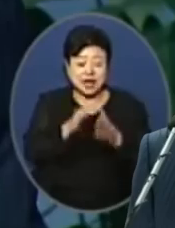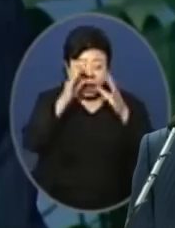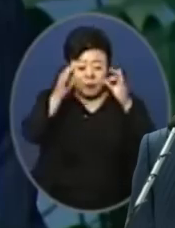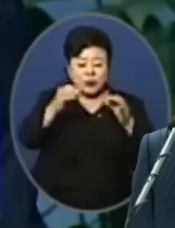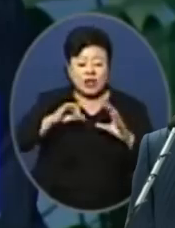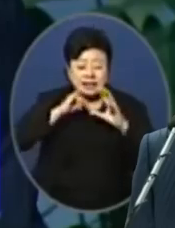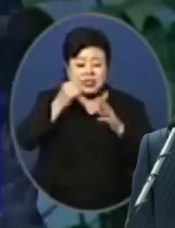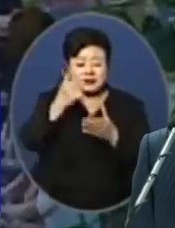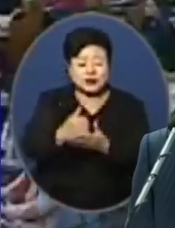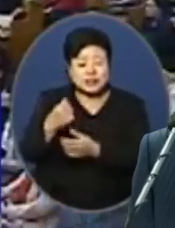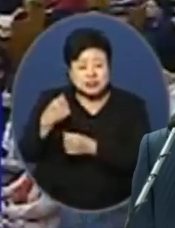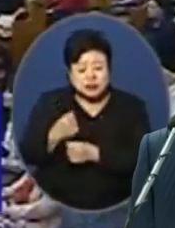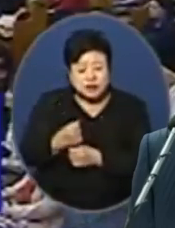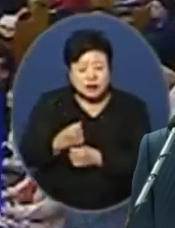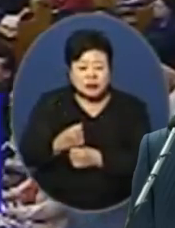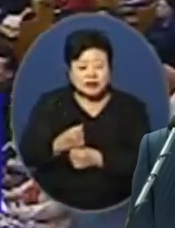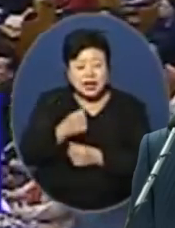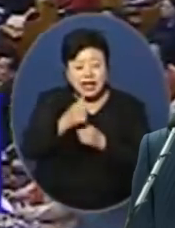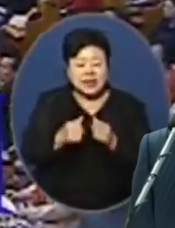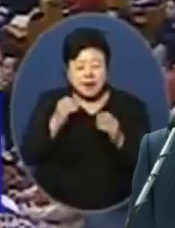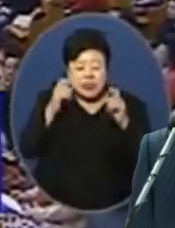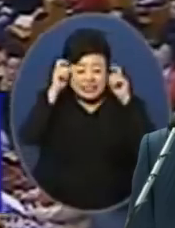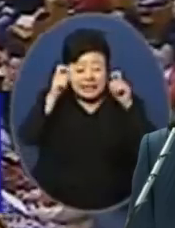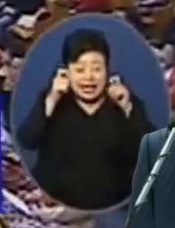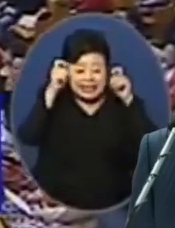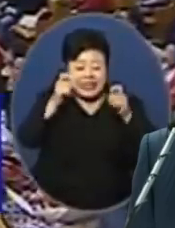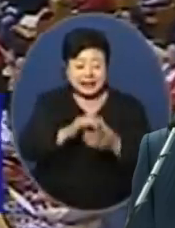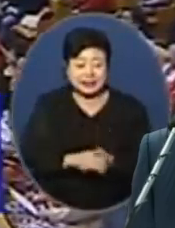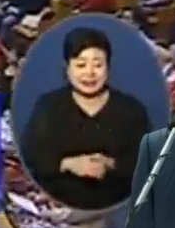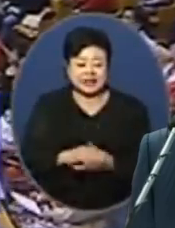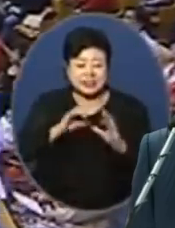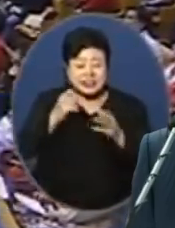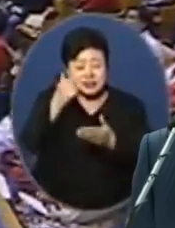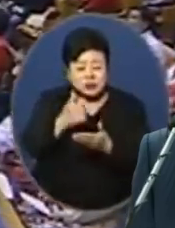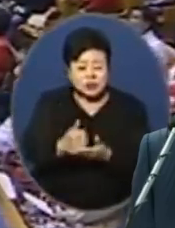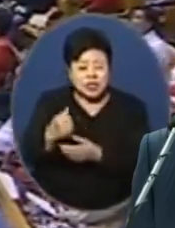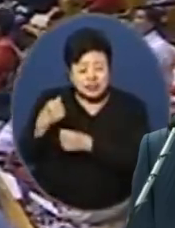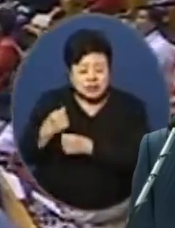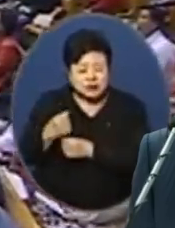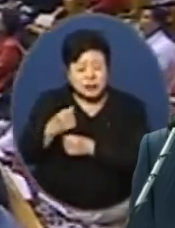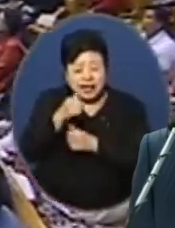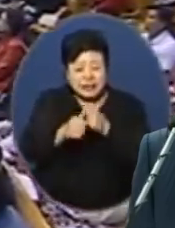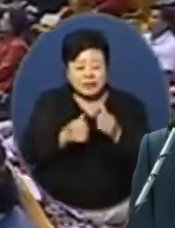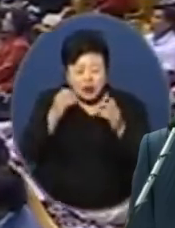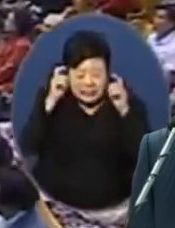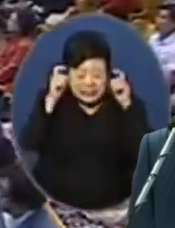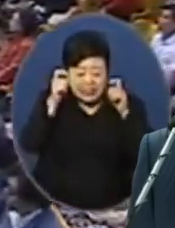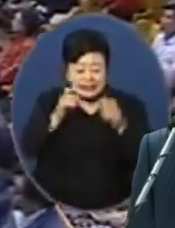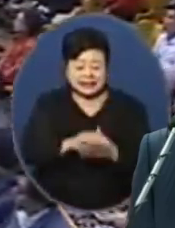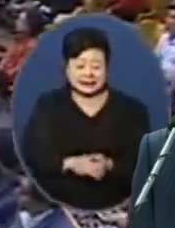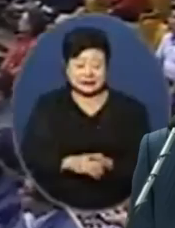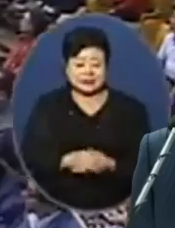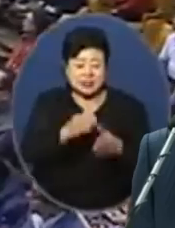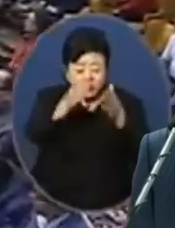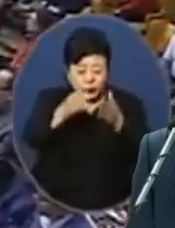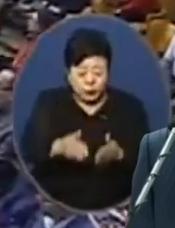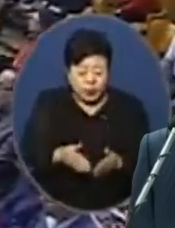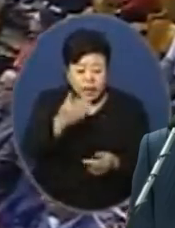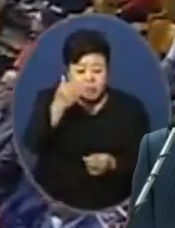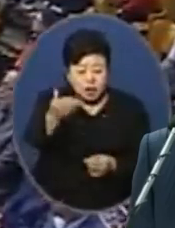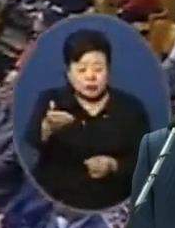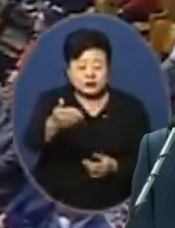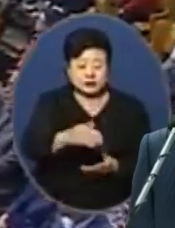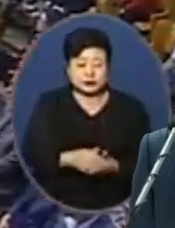보라, 세상 죄를 지고 가는 하나님의 어린 양이로다. 세상 죄 지고 가는 하나님의 어린 양. 그로 말미암아